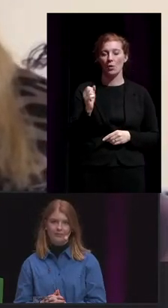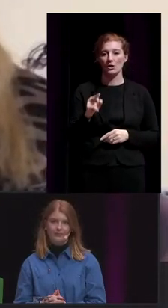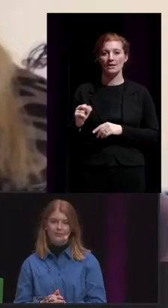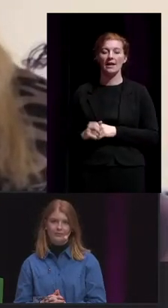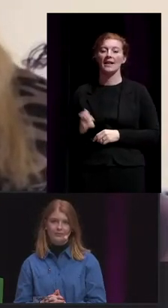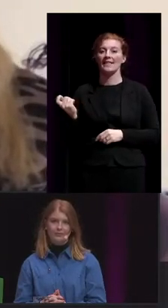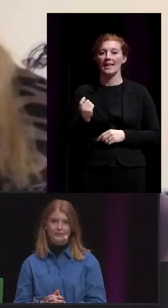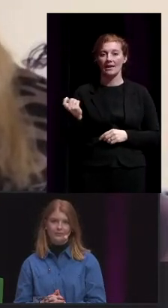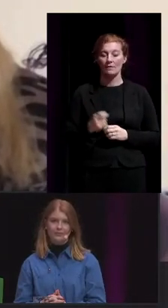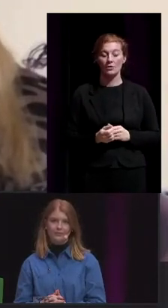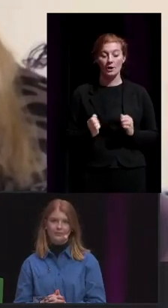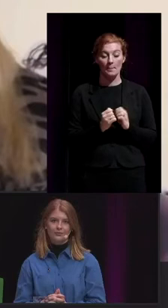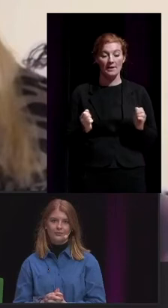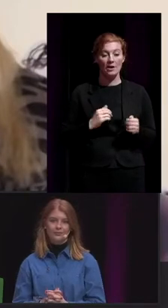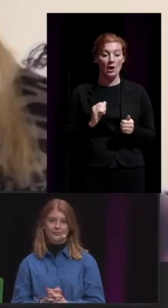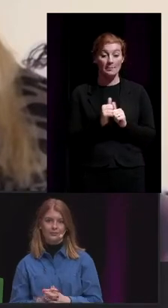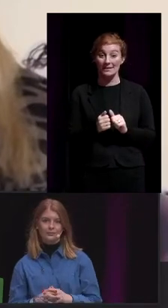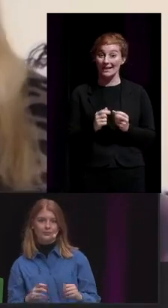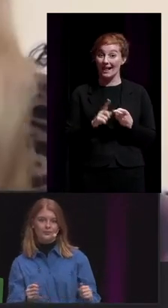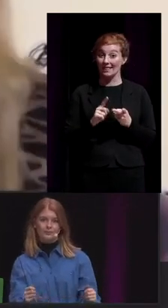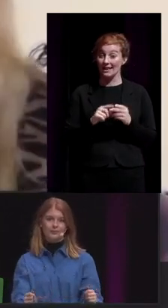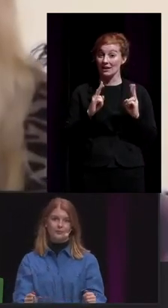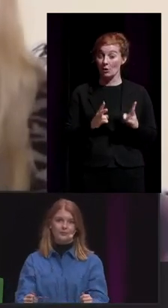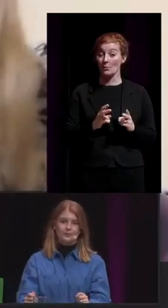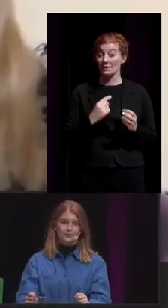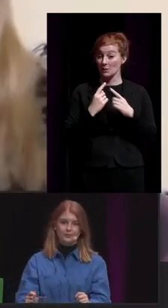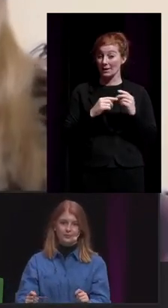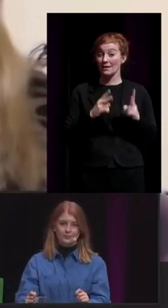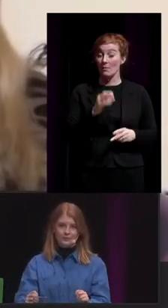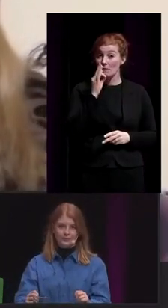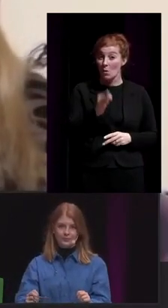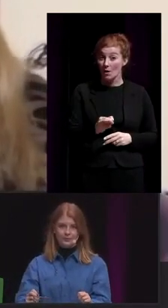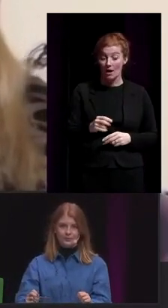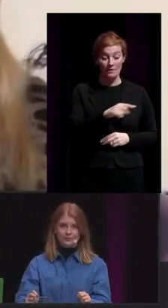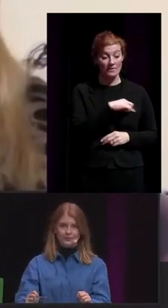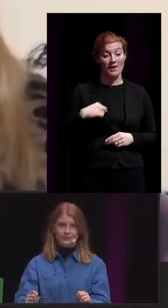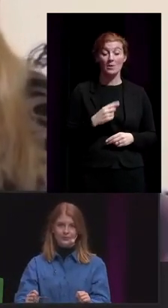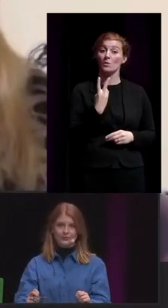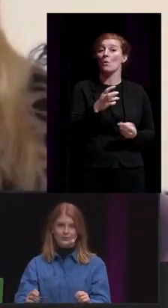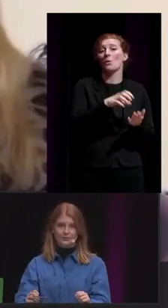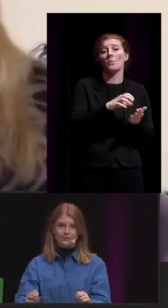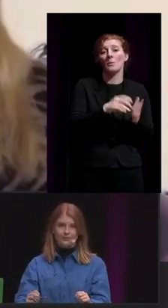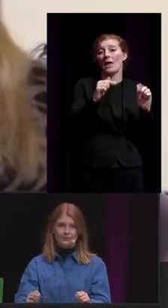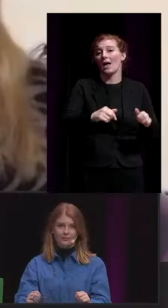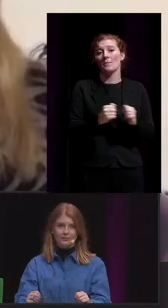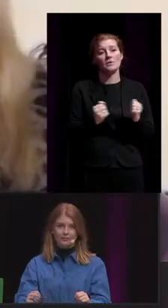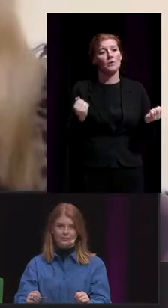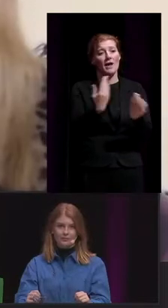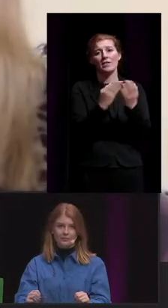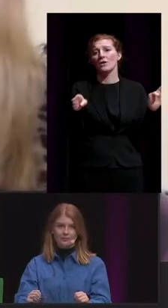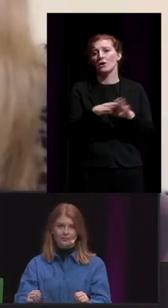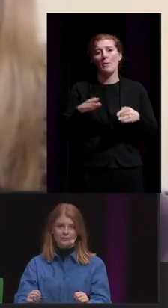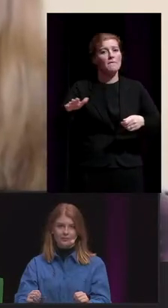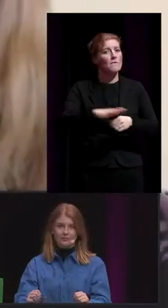frågorna. Och jag och Anna är ju två i kommunen, men vi skulle kunna vara ett rum här fullt av